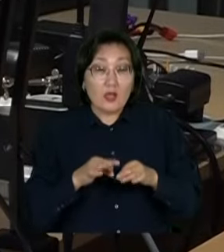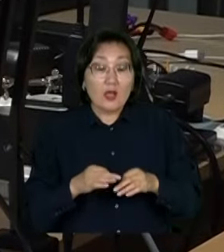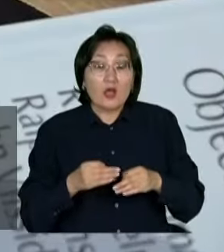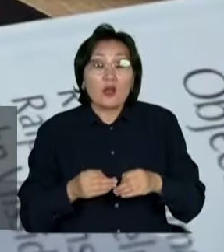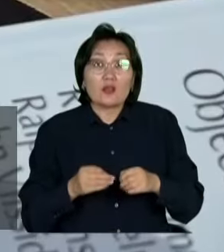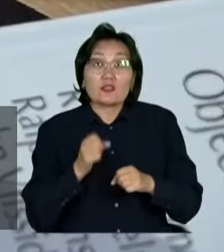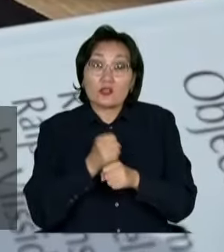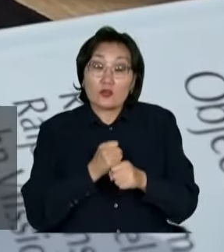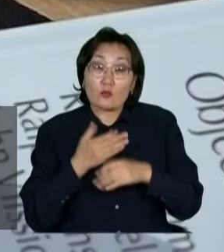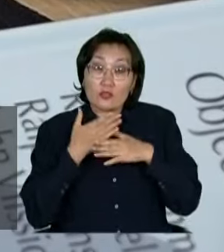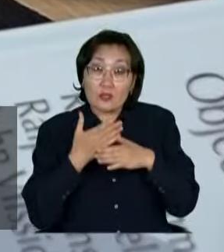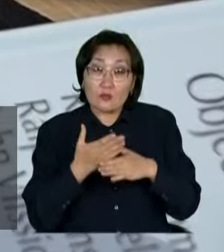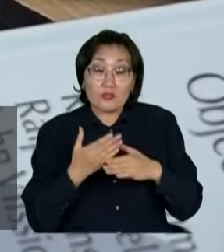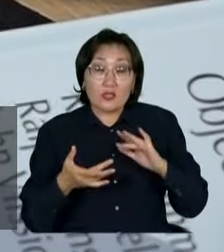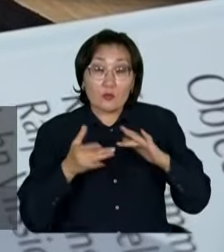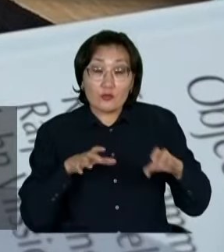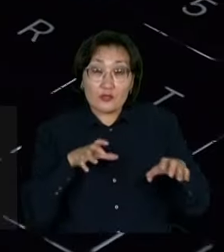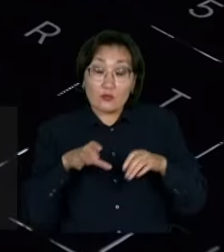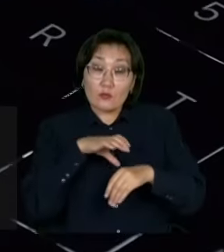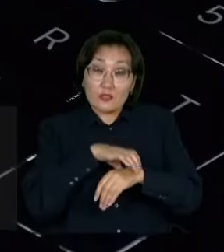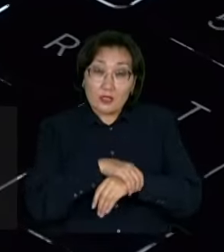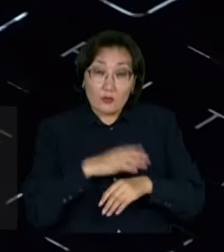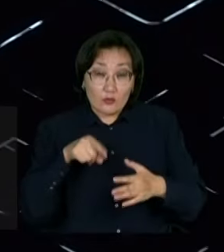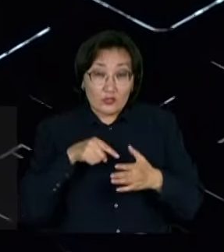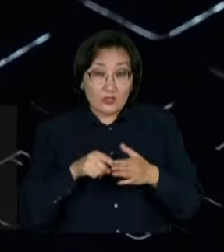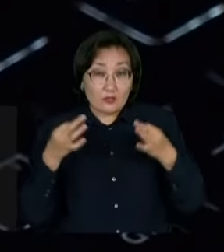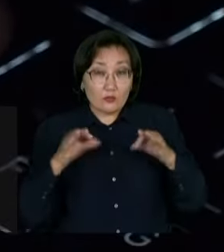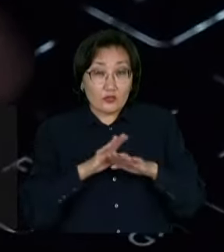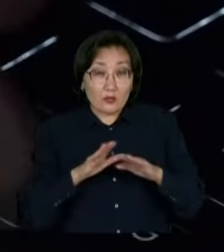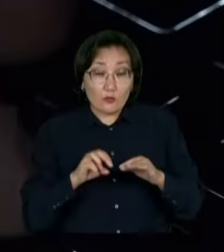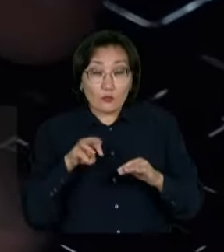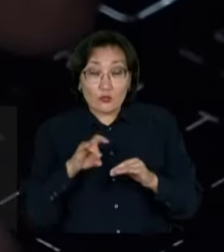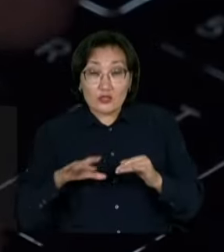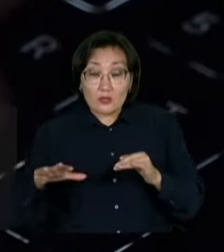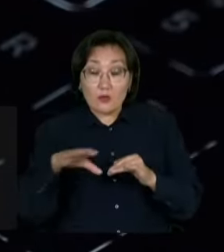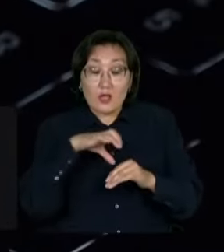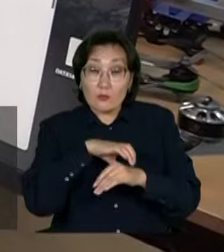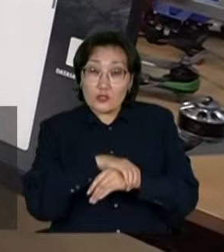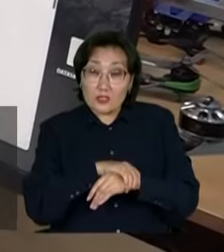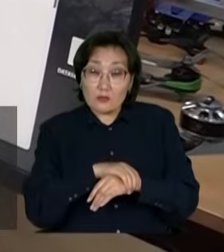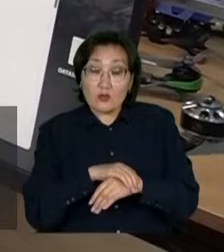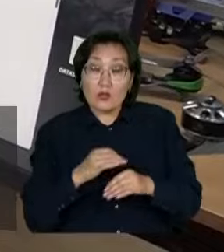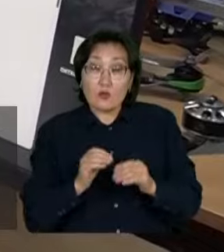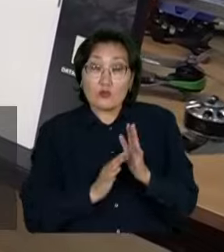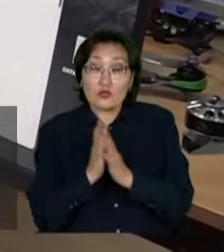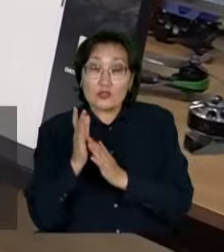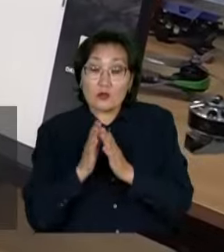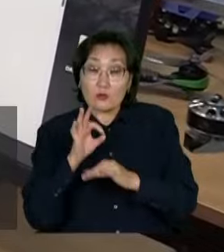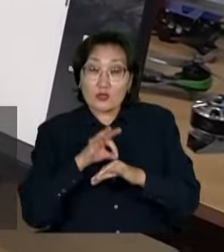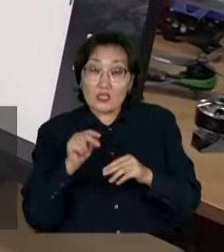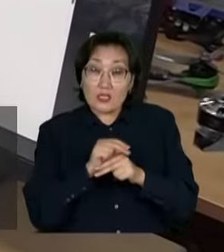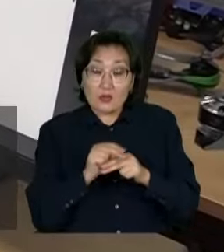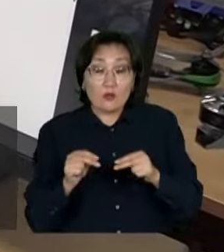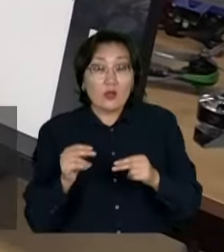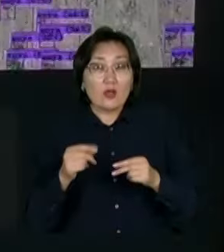болып жүр. Жас ғалым интернет алаяқтарды әшкерелеп, қаладағы рұқсатсыз қоқыс алқаптарын белгілеумен өсімдіктердің ауруына ем ойлап